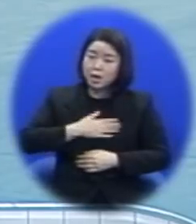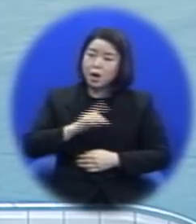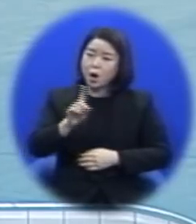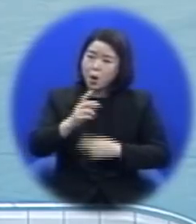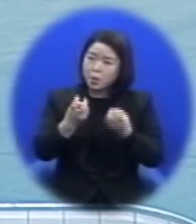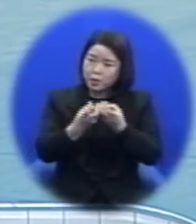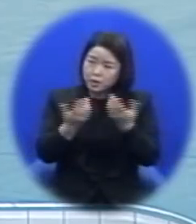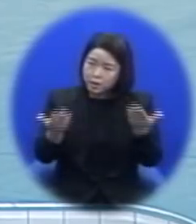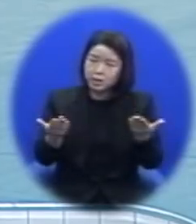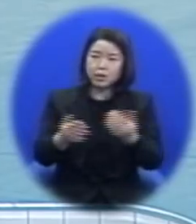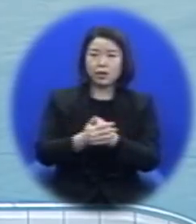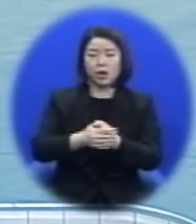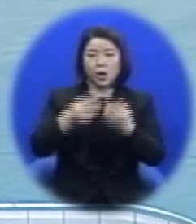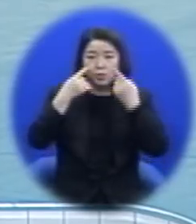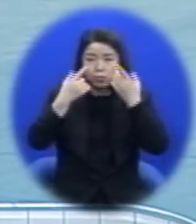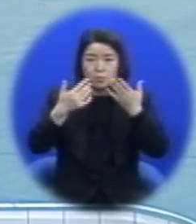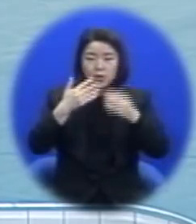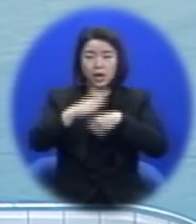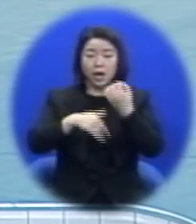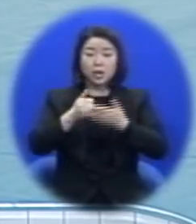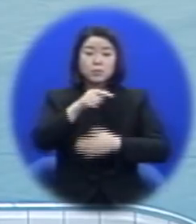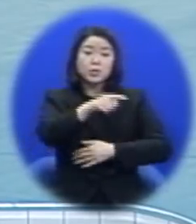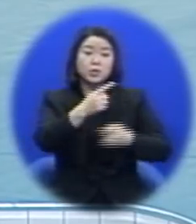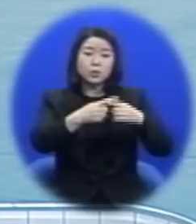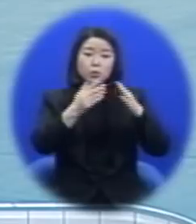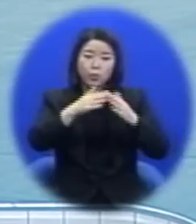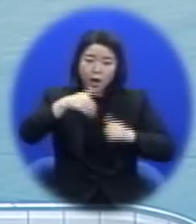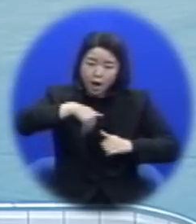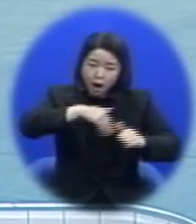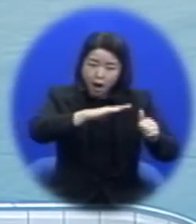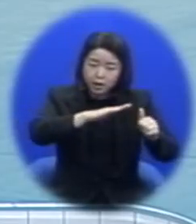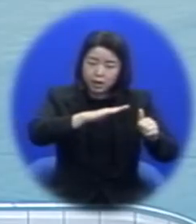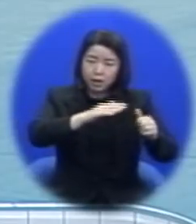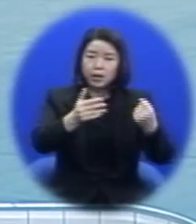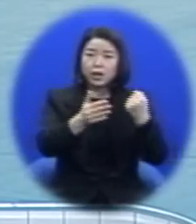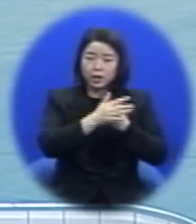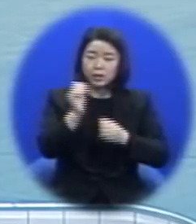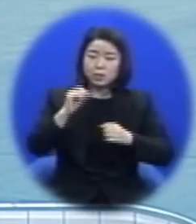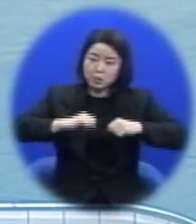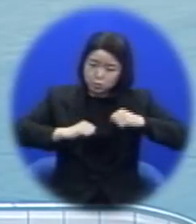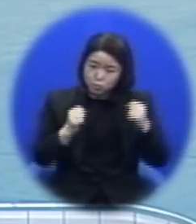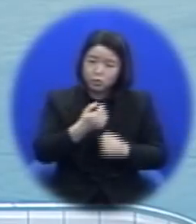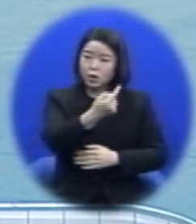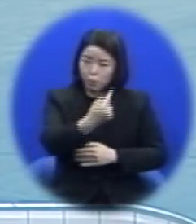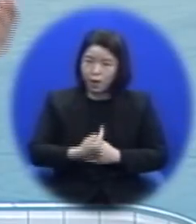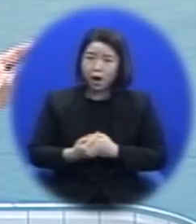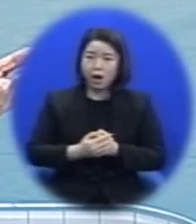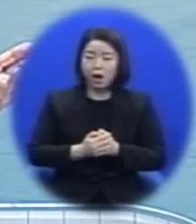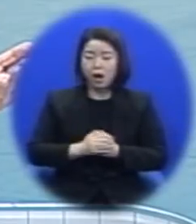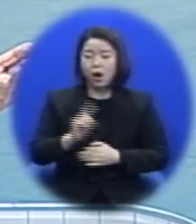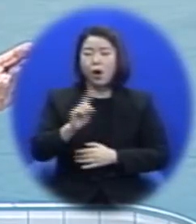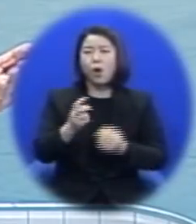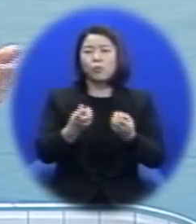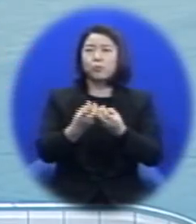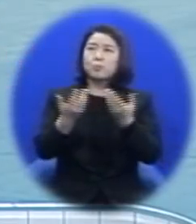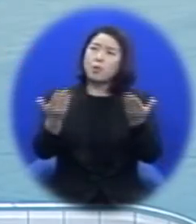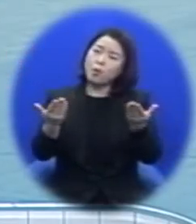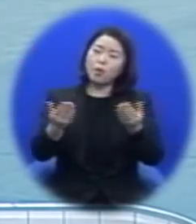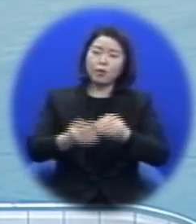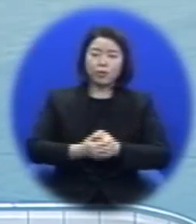됩니까? 분명히 하나님이 이 교회로 가라 그래서 오지 않았습니까? 도대체 이게 어디서